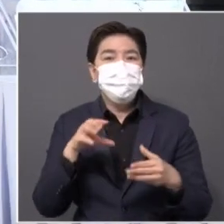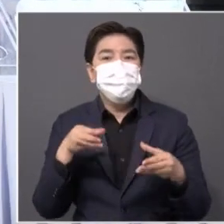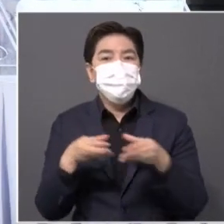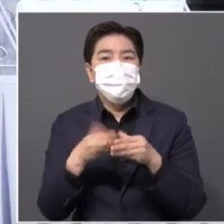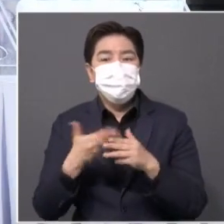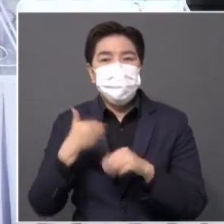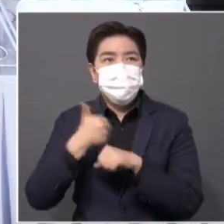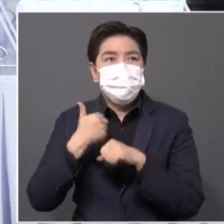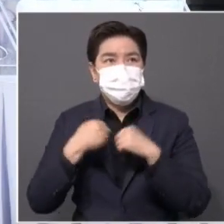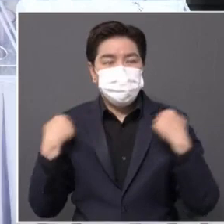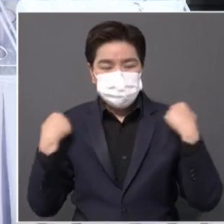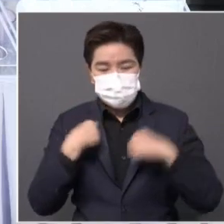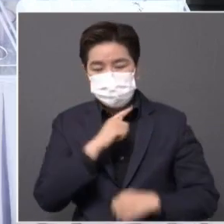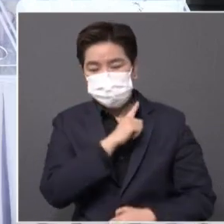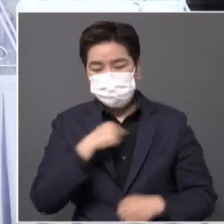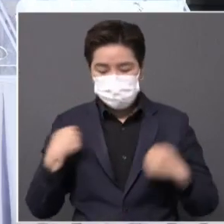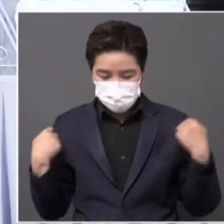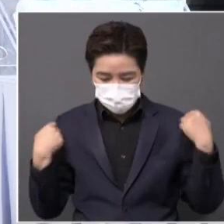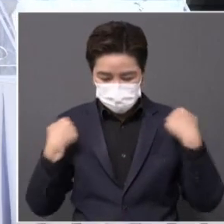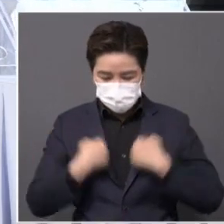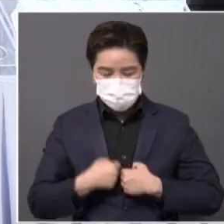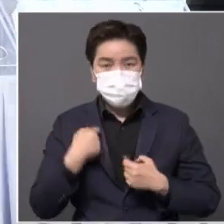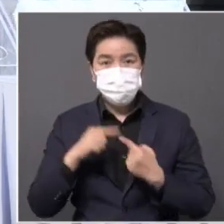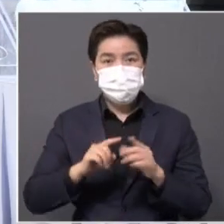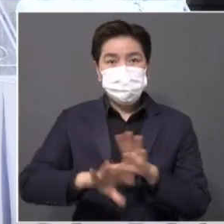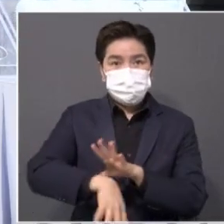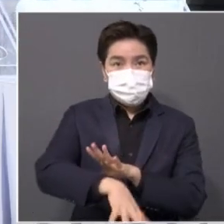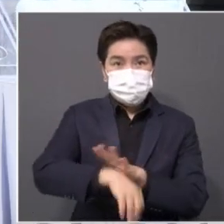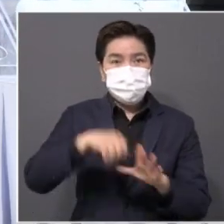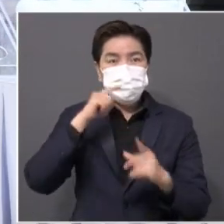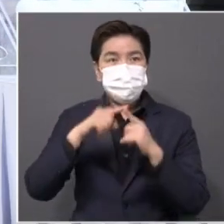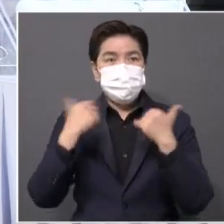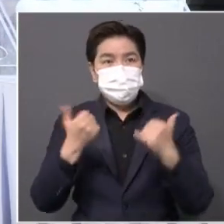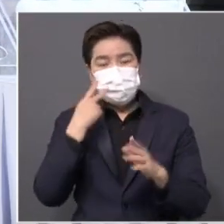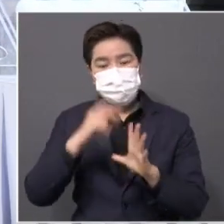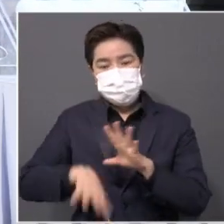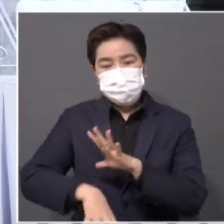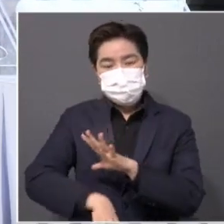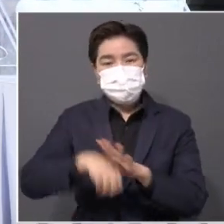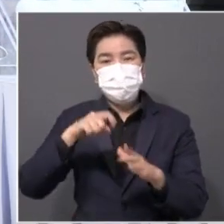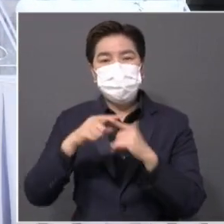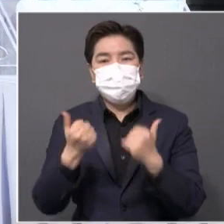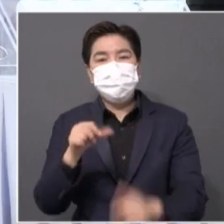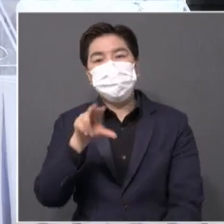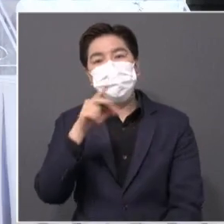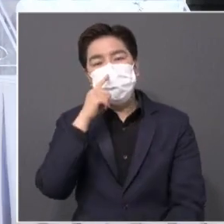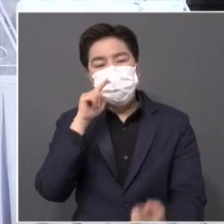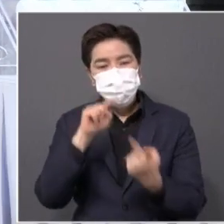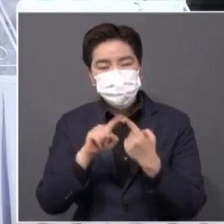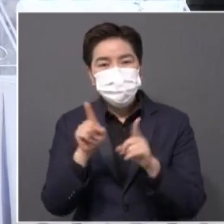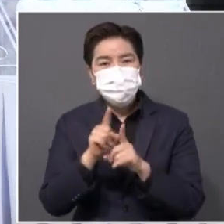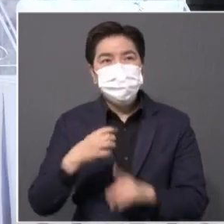ลิ้มเจริญรัตน์วันนี้มาในเสื้อของเสื้อยืดสูตรทับสักหน่อยแล้วก็จับเบอร์หลังจากนั้นก็ได้เบอร์นะฮะก็ต้องบอกว่าเป็นเบอร์ที่